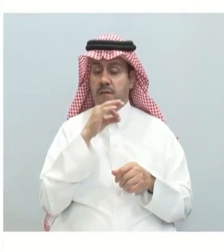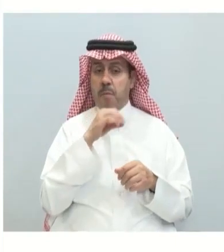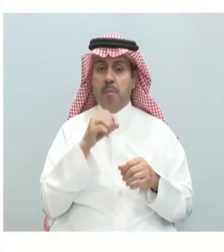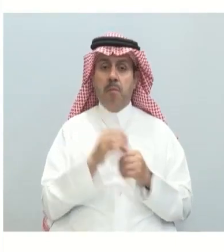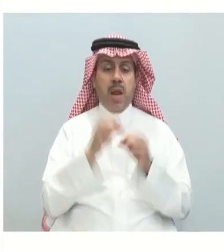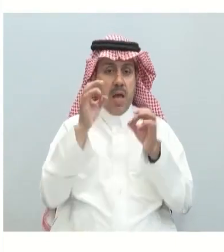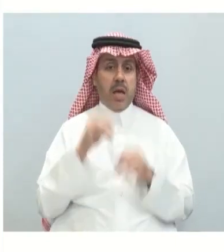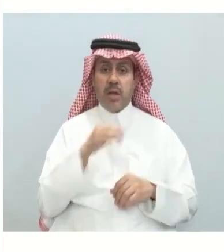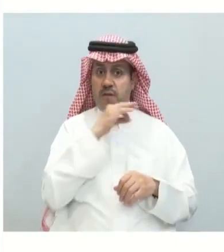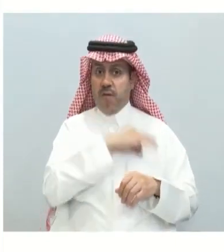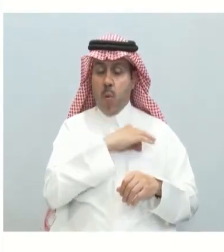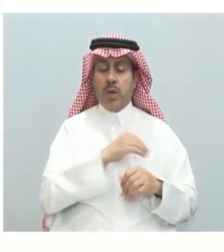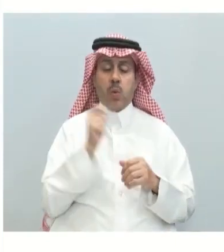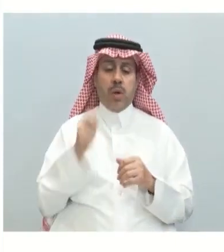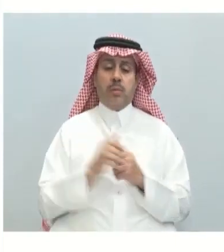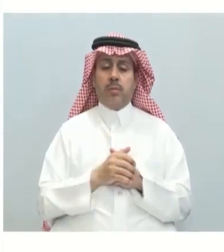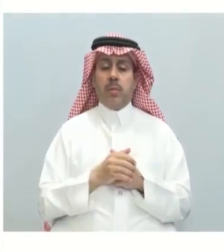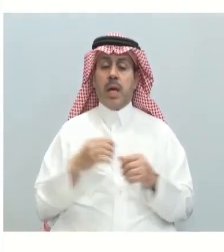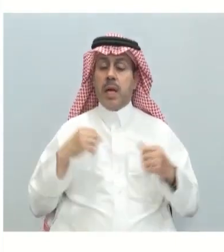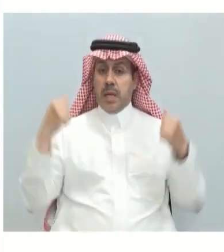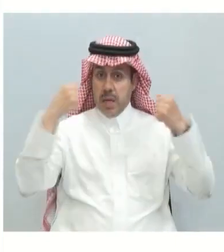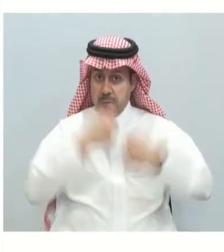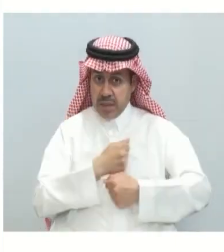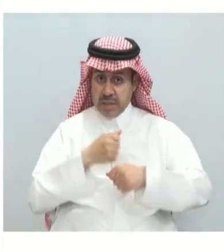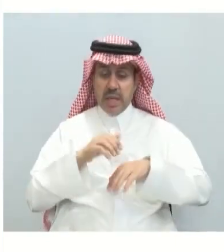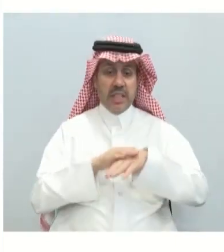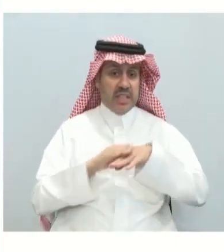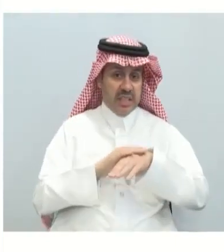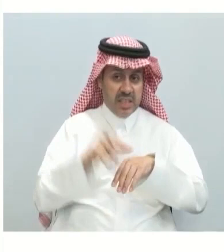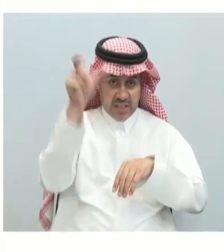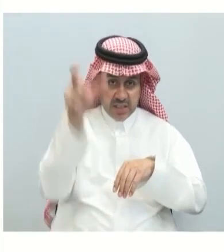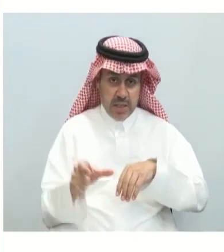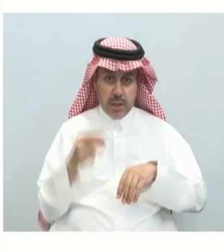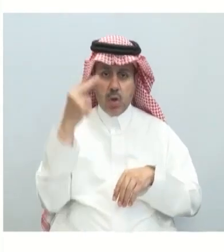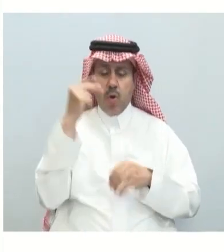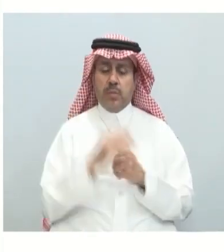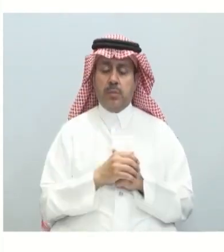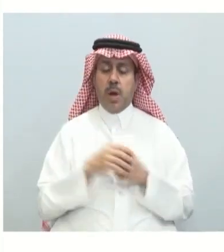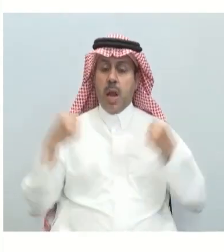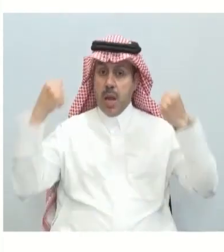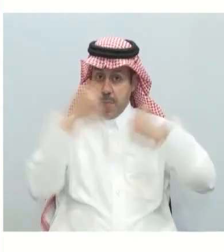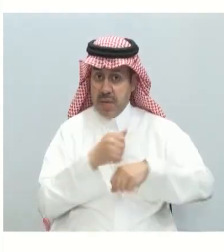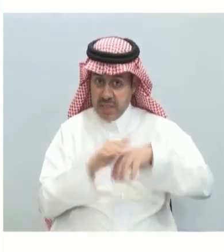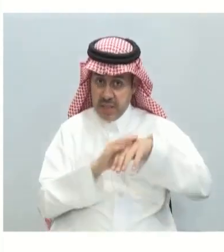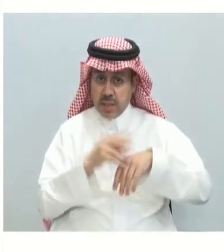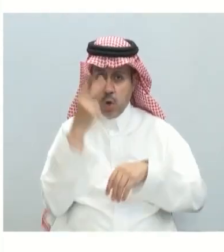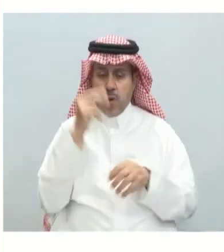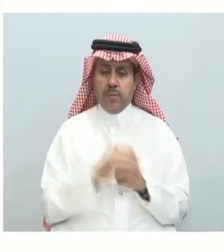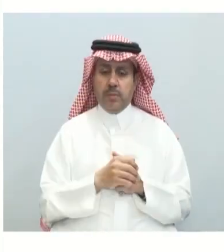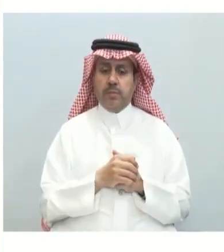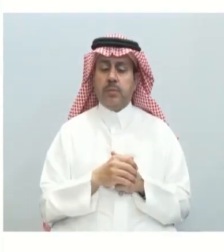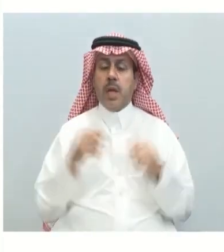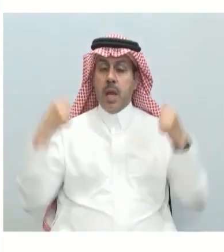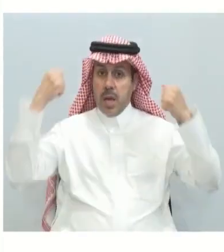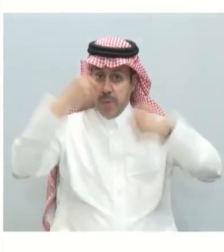الاول ان لباس الجسد على نوعين ان لباس الجسد على نوعين الاول